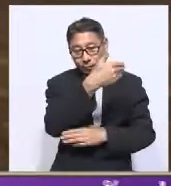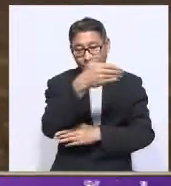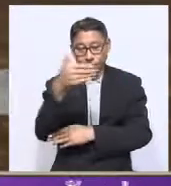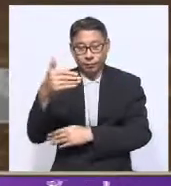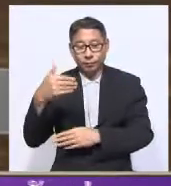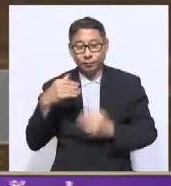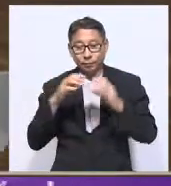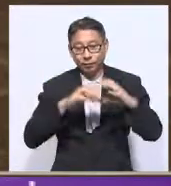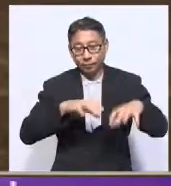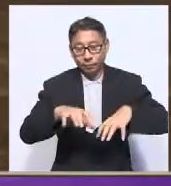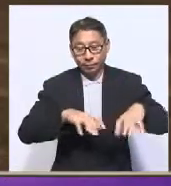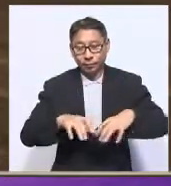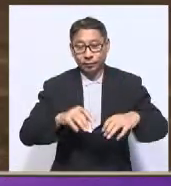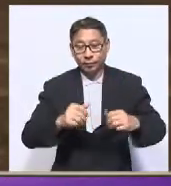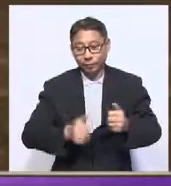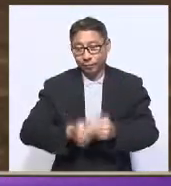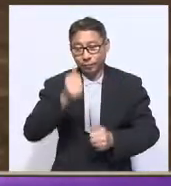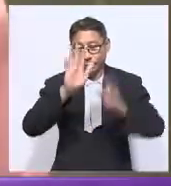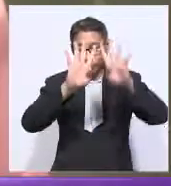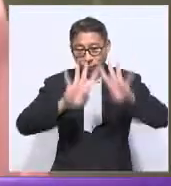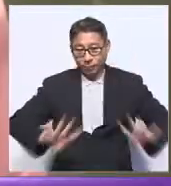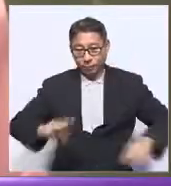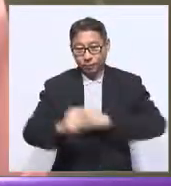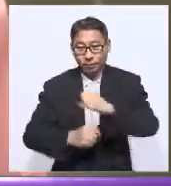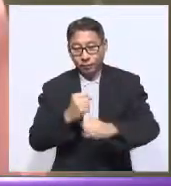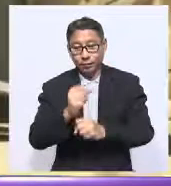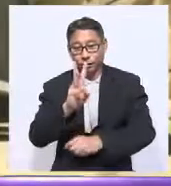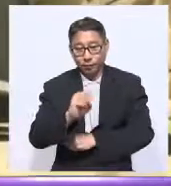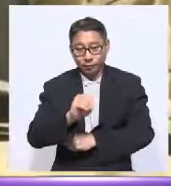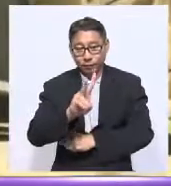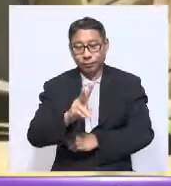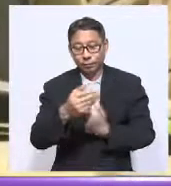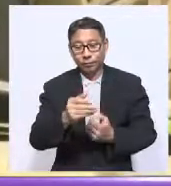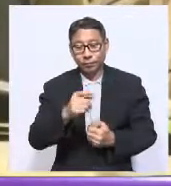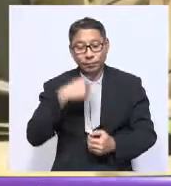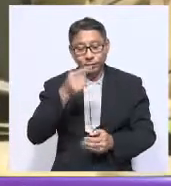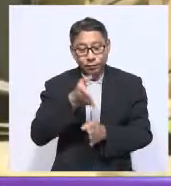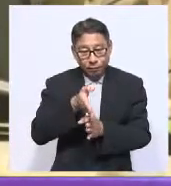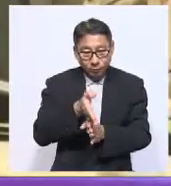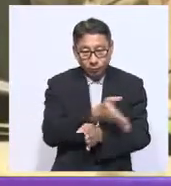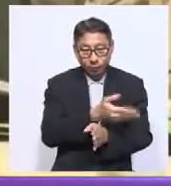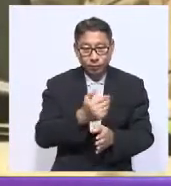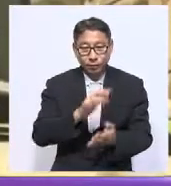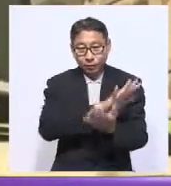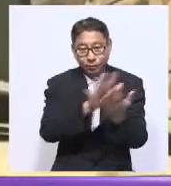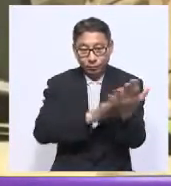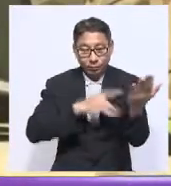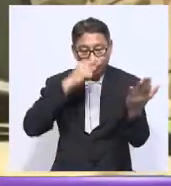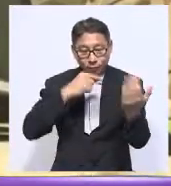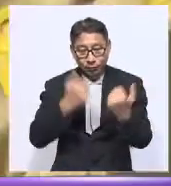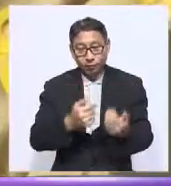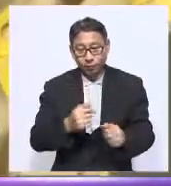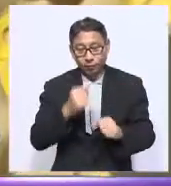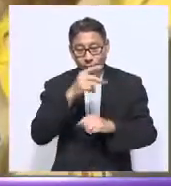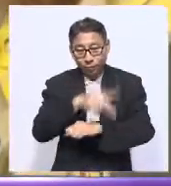ตรียมจัดการประชุมสุดยอดอาเซียนปี2562โดยได้กล่าวก่อนการประชุมนะคะว่าประเทศไทยจะเข้ารับม